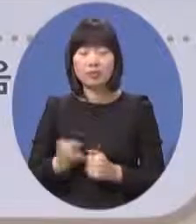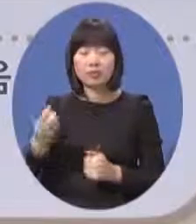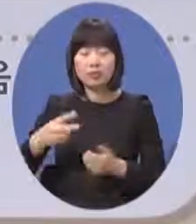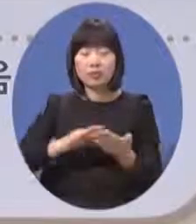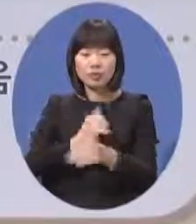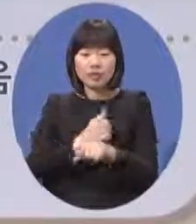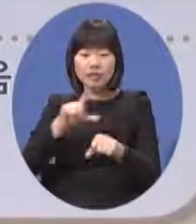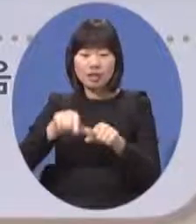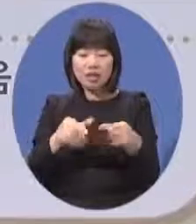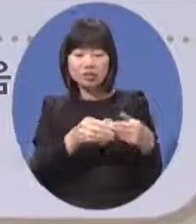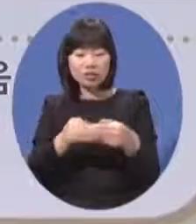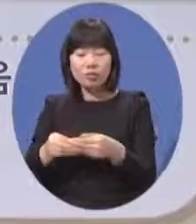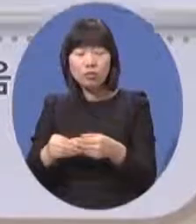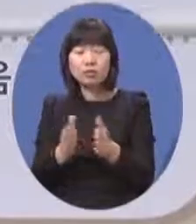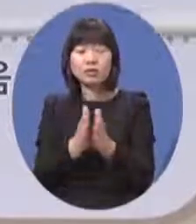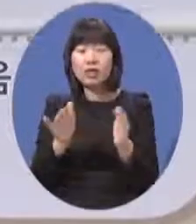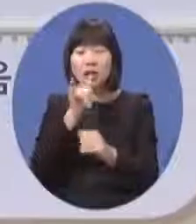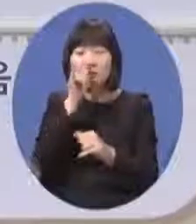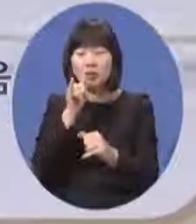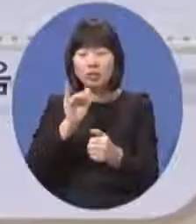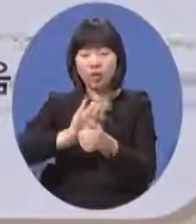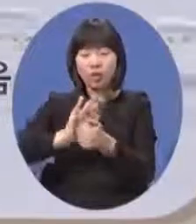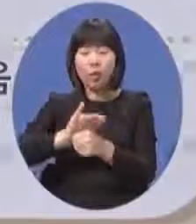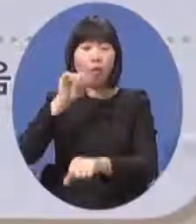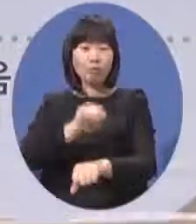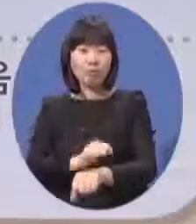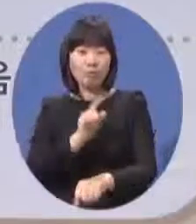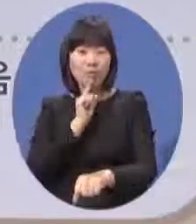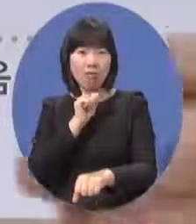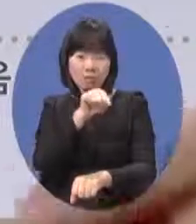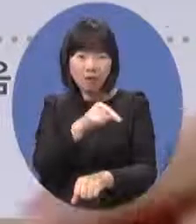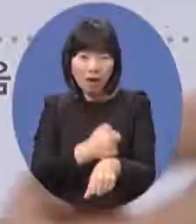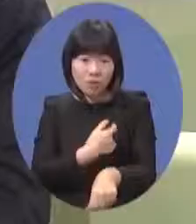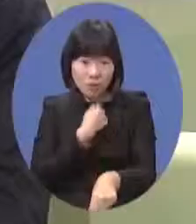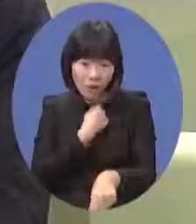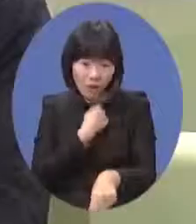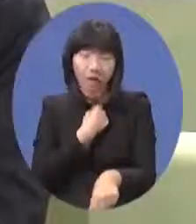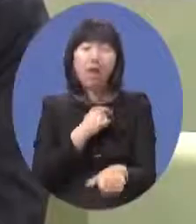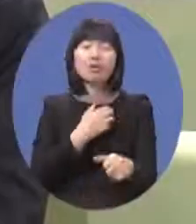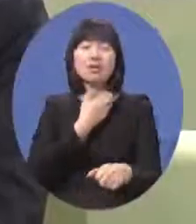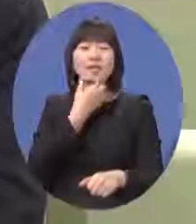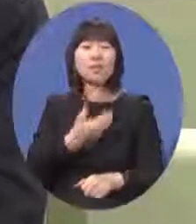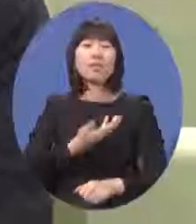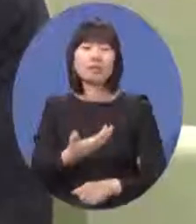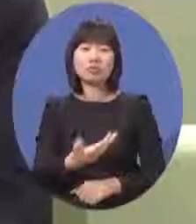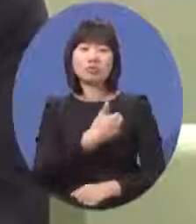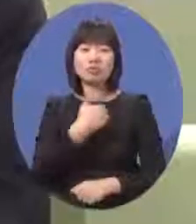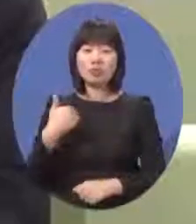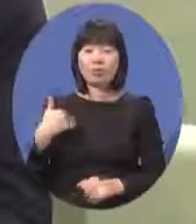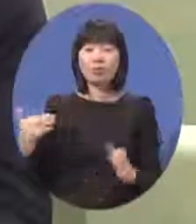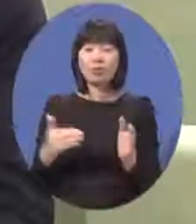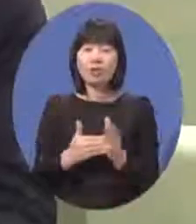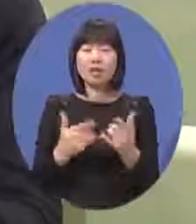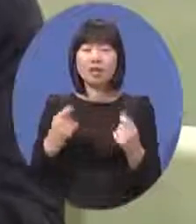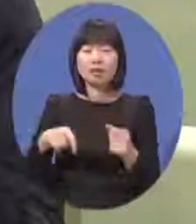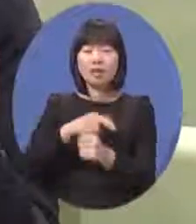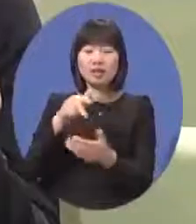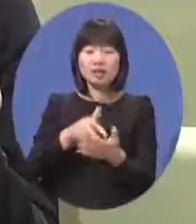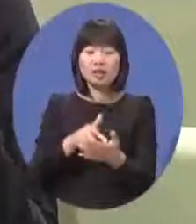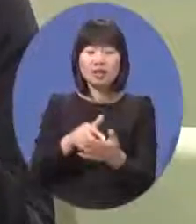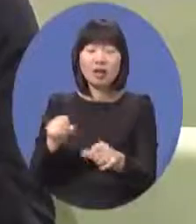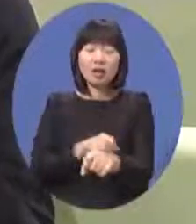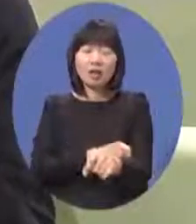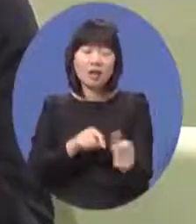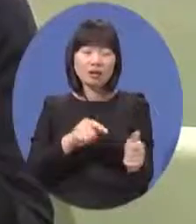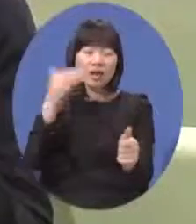놀이할 때 주도적으로 좀 시작도 하고 협동도 잘해요. 어 그래 네가 하고 싶으면 이거 해. 이렇게 양보하는 것도 가능해요. 왜냐하면 그런 자극이 별로 이